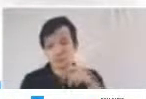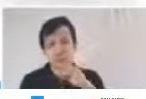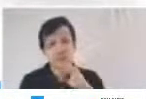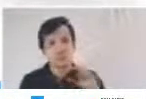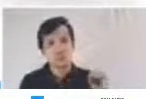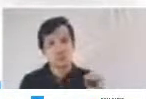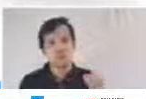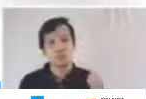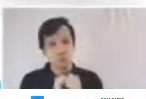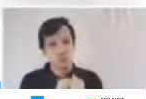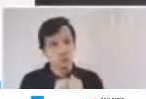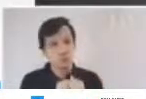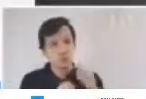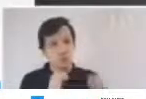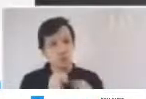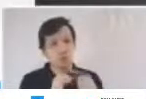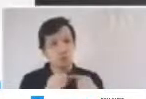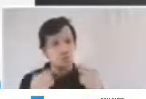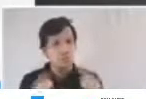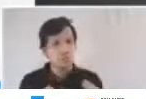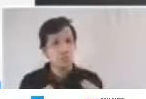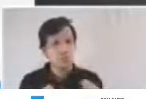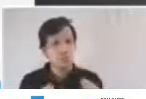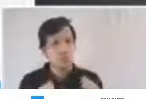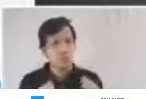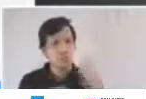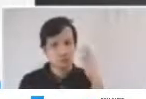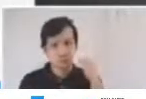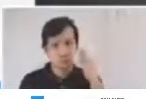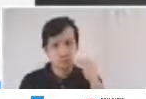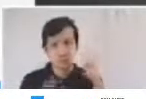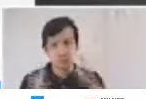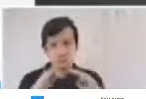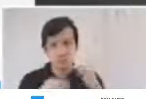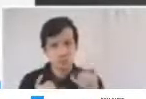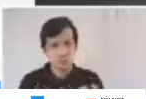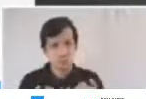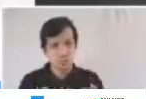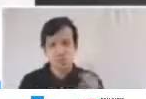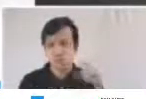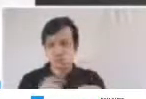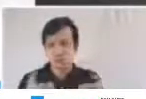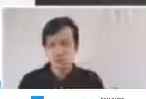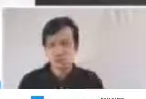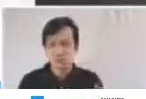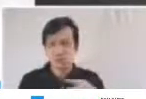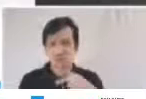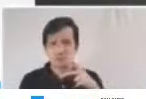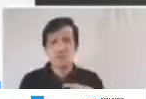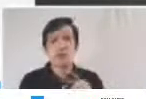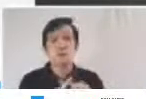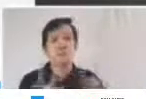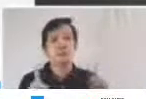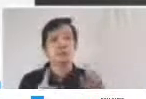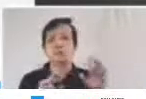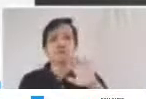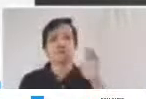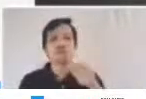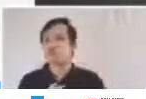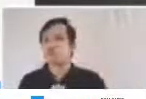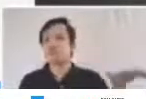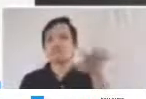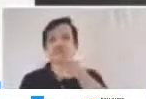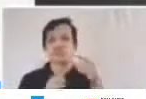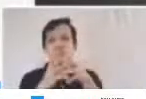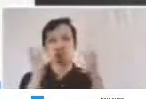cases. Nadagdagan naman ng 70 ang bilang ng mga gumaling sa kabuuang bilang na 3,979 recoveries habang 3